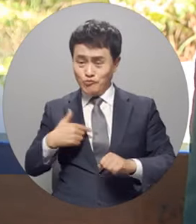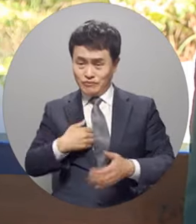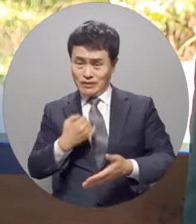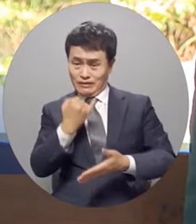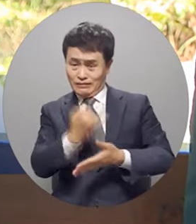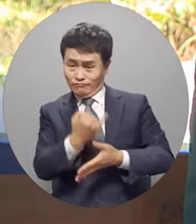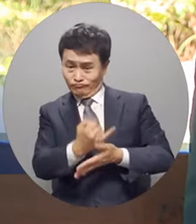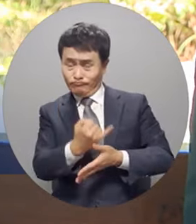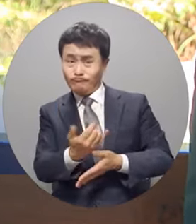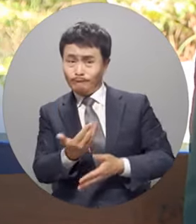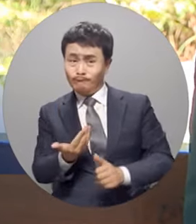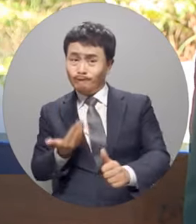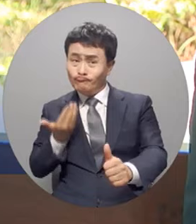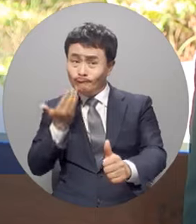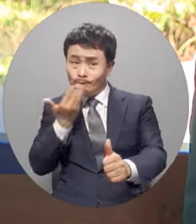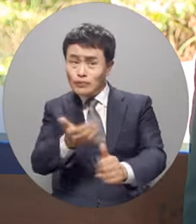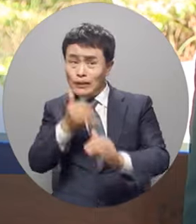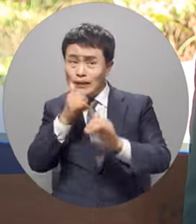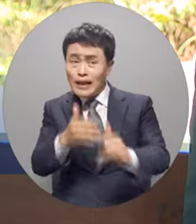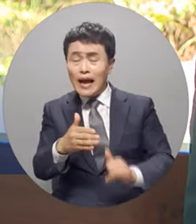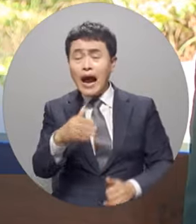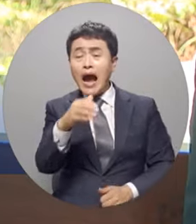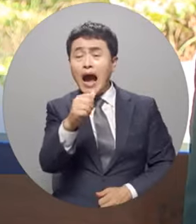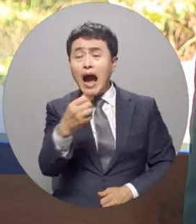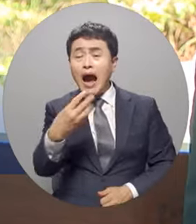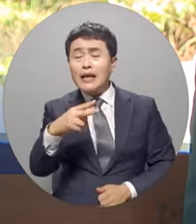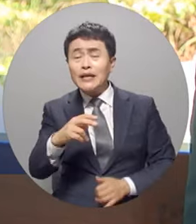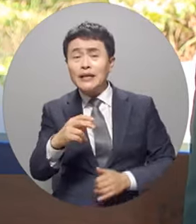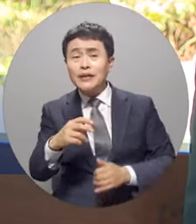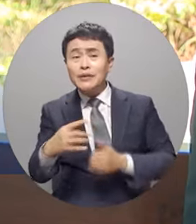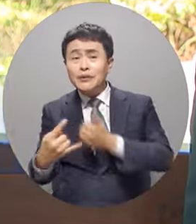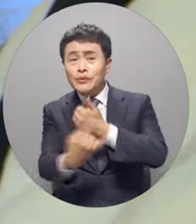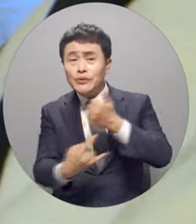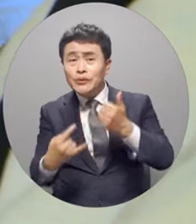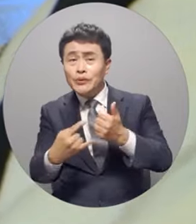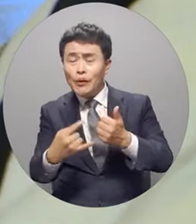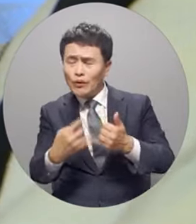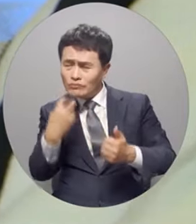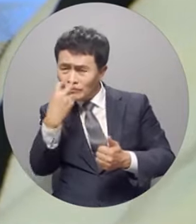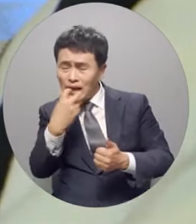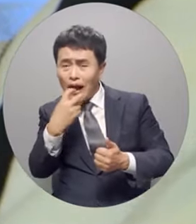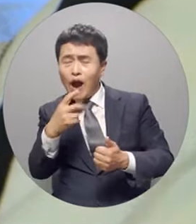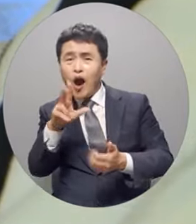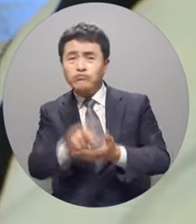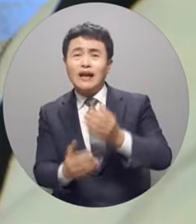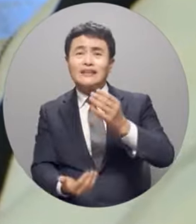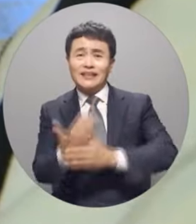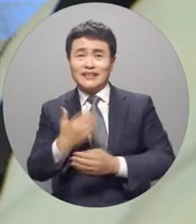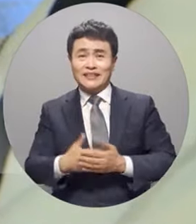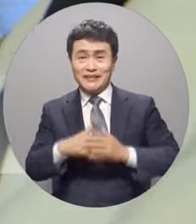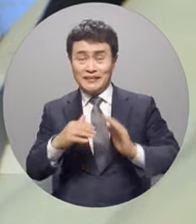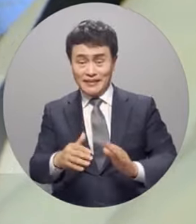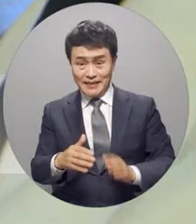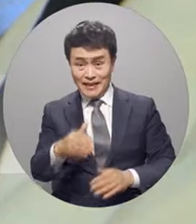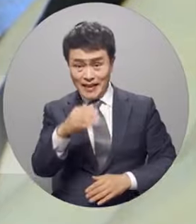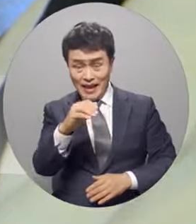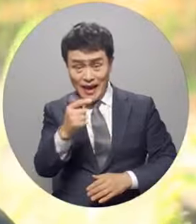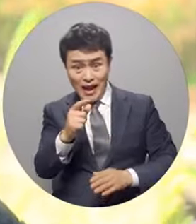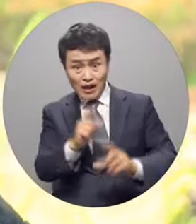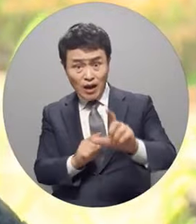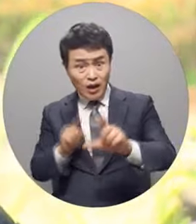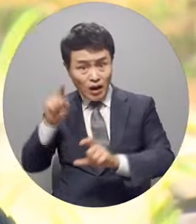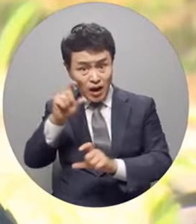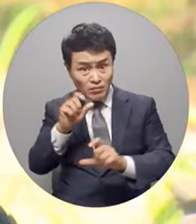준 것은 그 한림원의 심사위원들이 사고를 친 거다. 하지만 한강이 앞 세대를 뛰어넘은 이유에